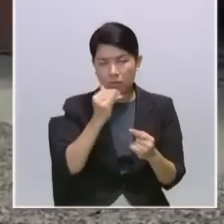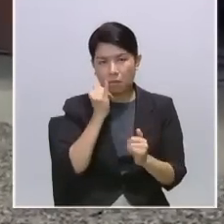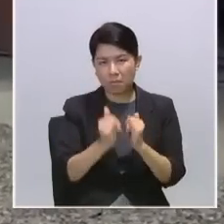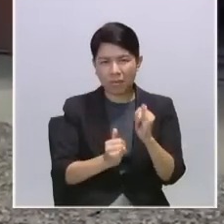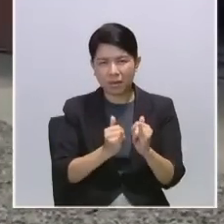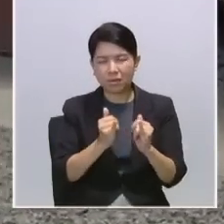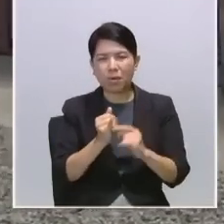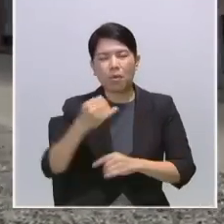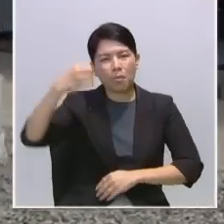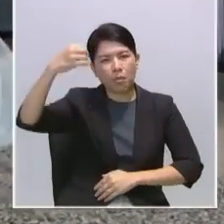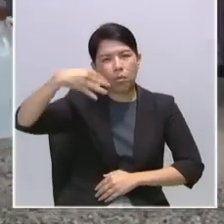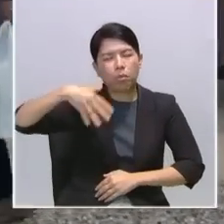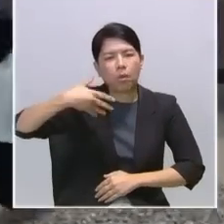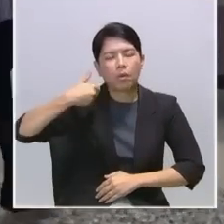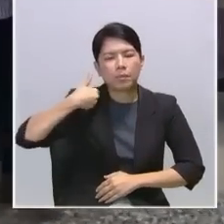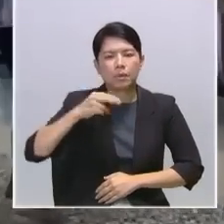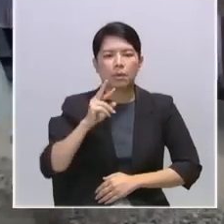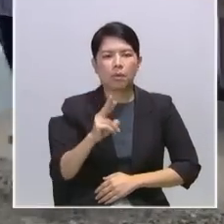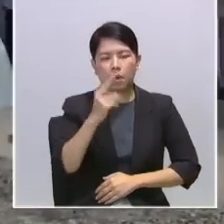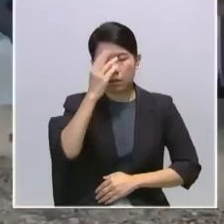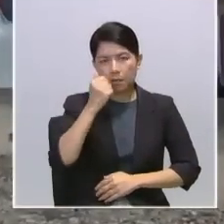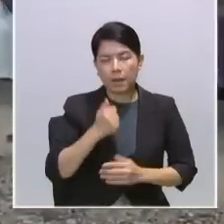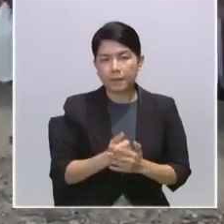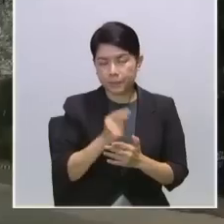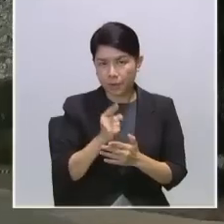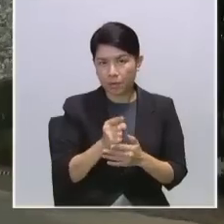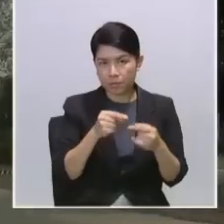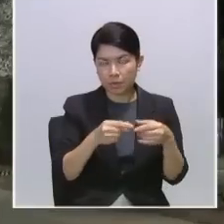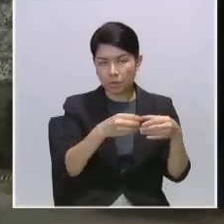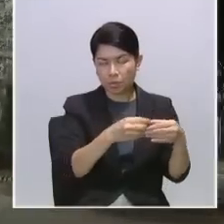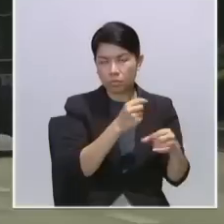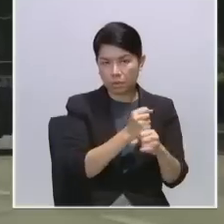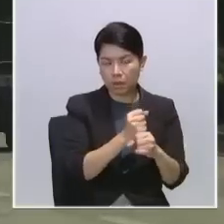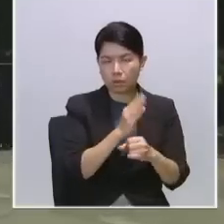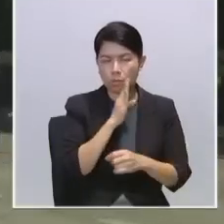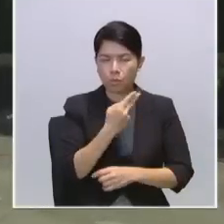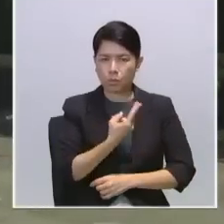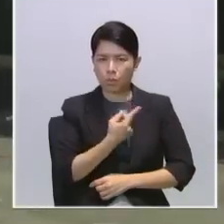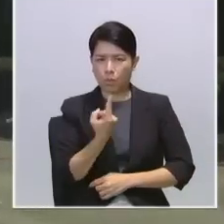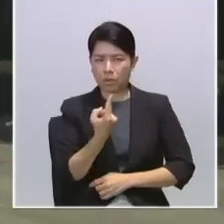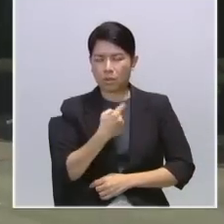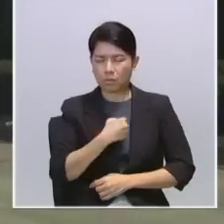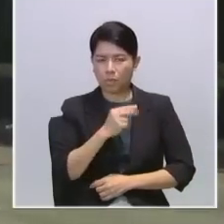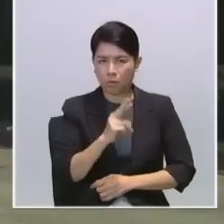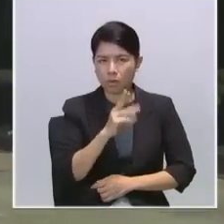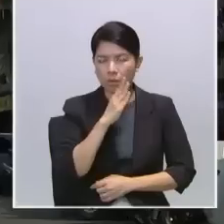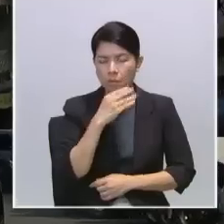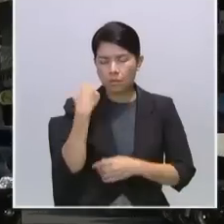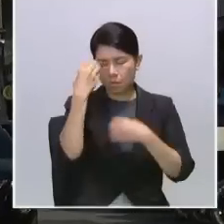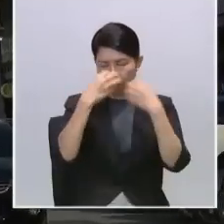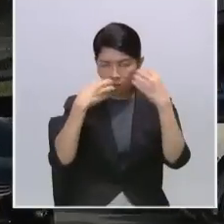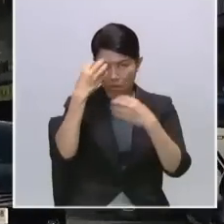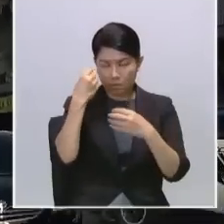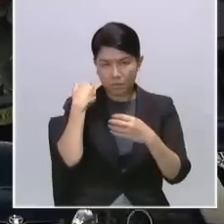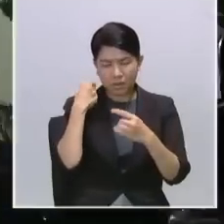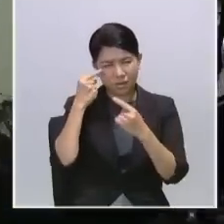ากต้องทำงานกลางแจ้งควรที่จะทำงานเป็นกลุ่มนะครับและเมื่อเกิดอาการผิดปกติอย่างเช่นหน้ามืดเวียนศีรษะป